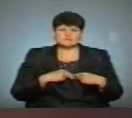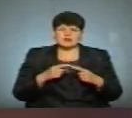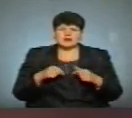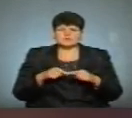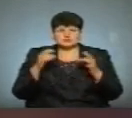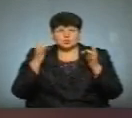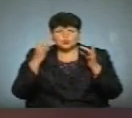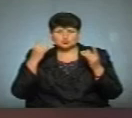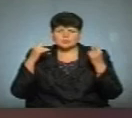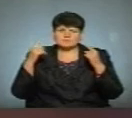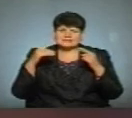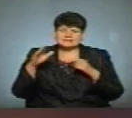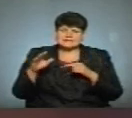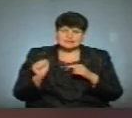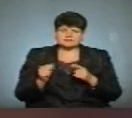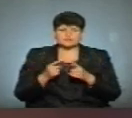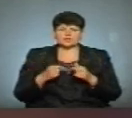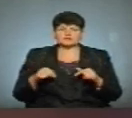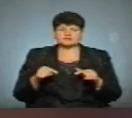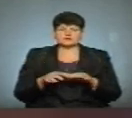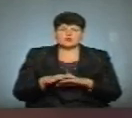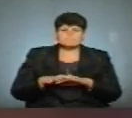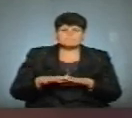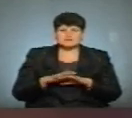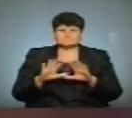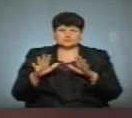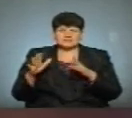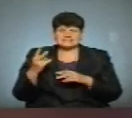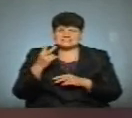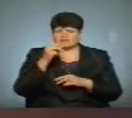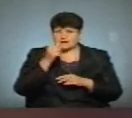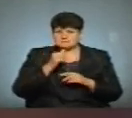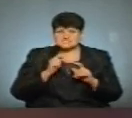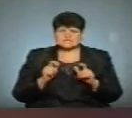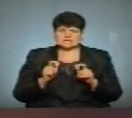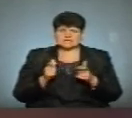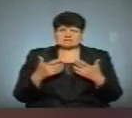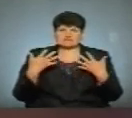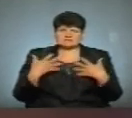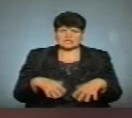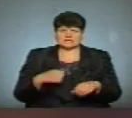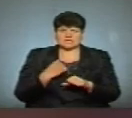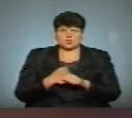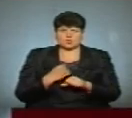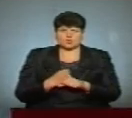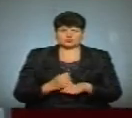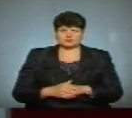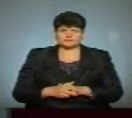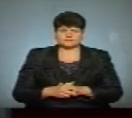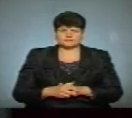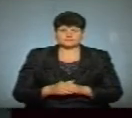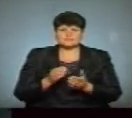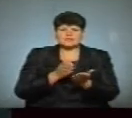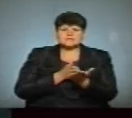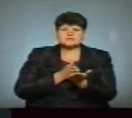культури, мистецтва та розваг, організаторів масових подій, які за 2 місяці карантину втратили роботу.